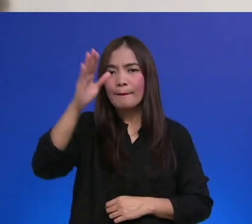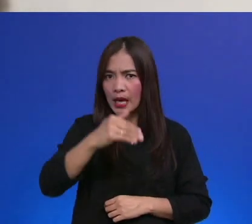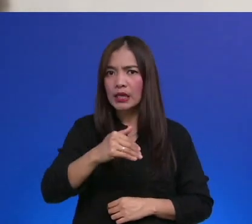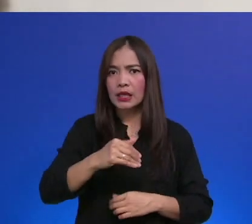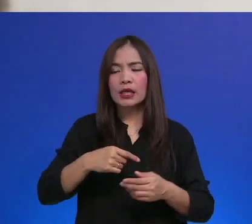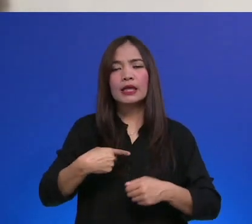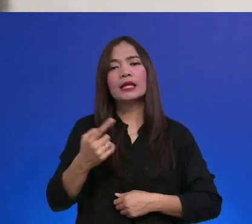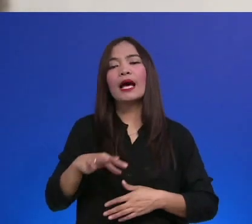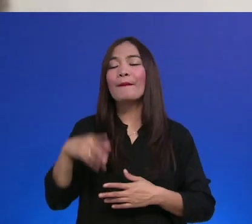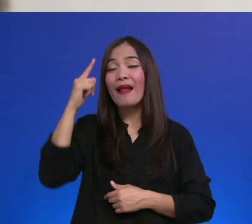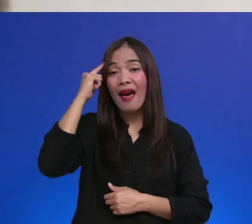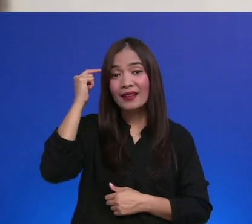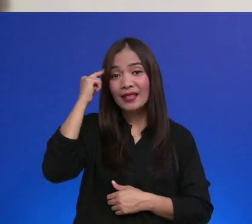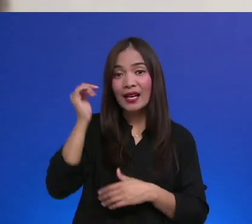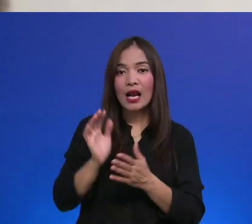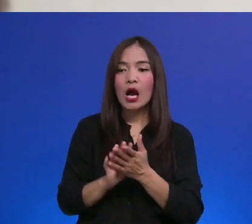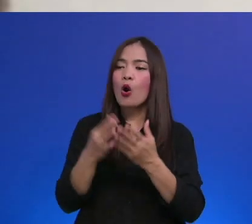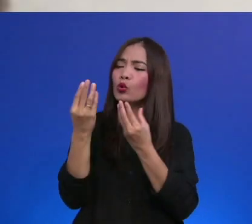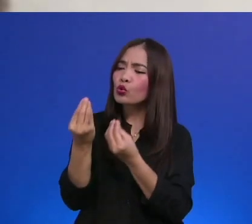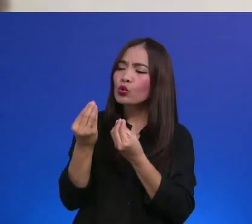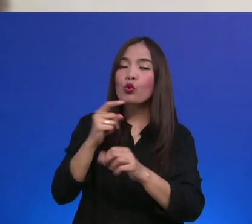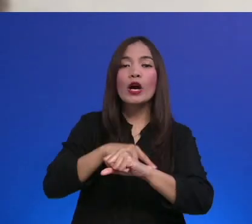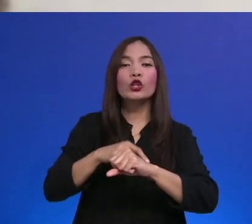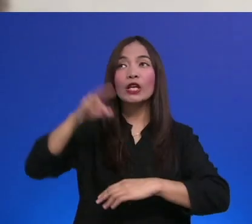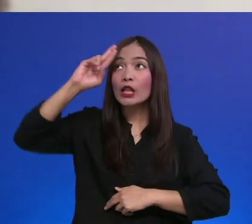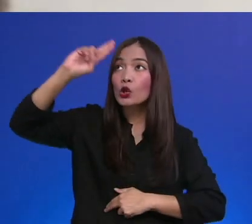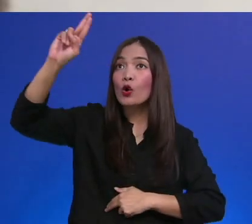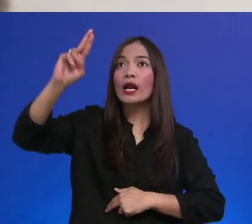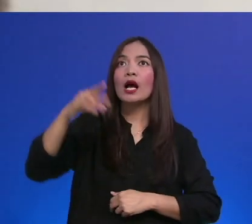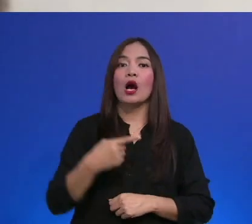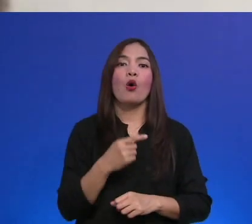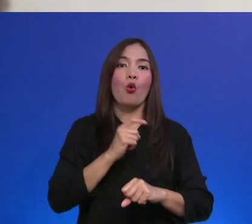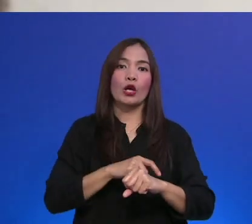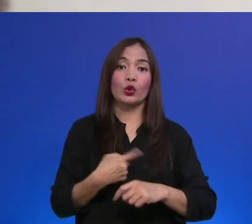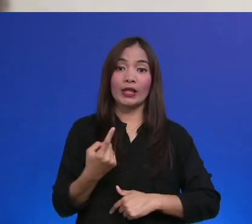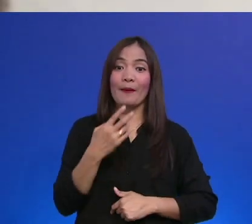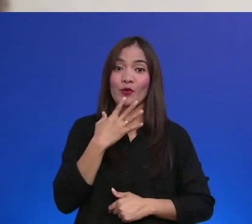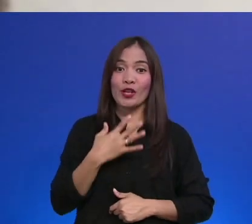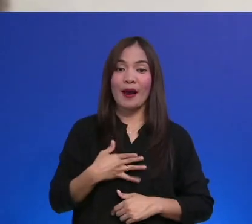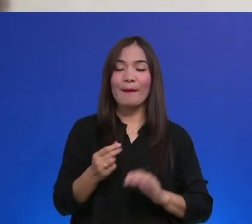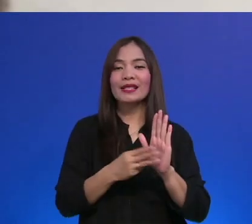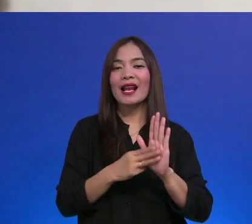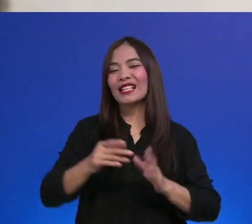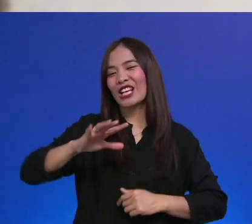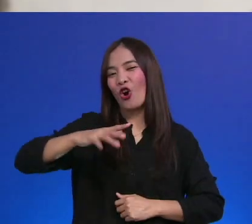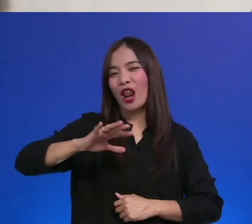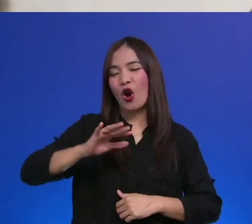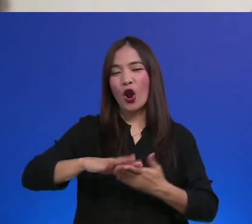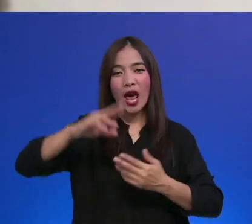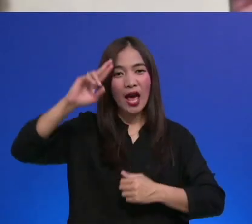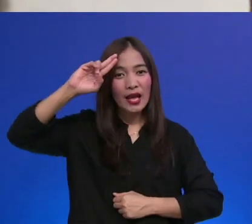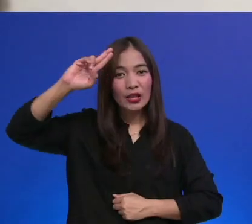menantikan Tuhan Pada waktu kita memiliki masalah seakan-akan Tuhan